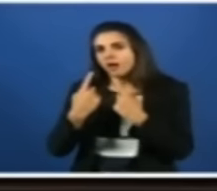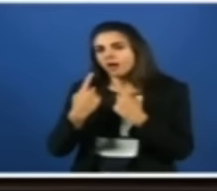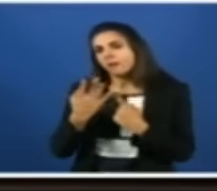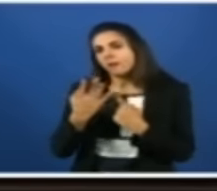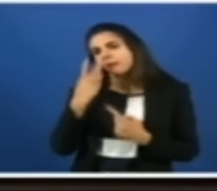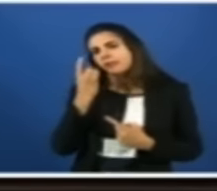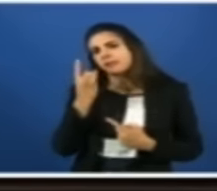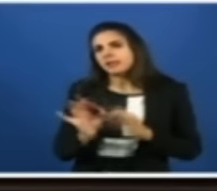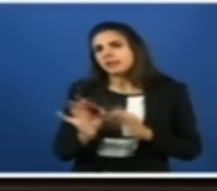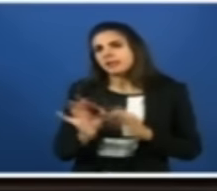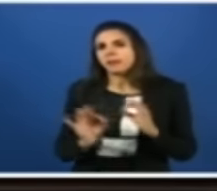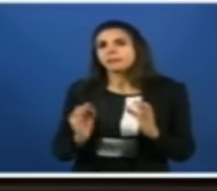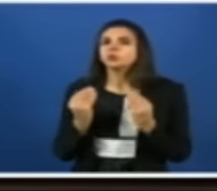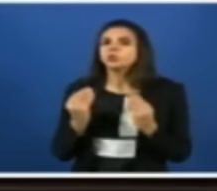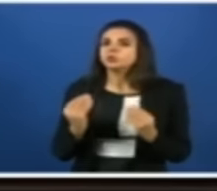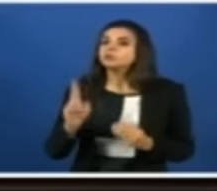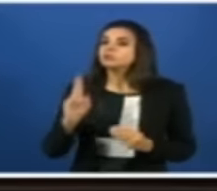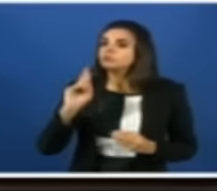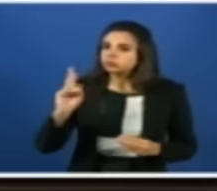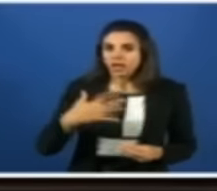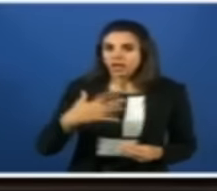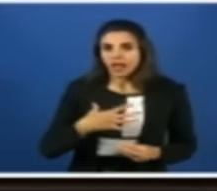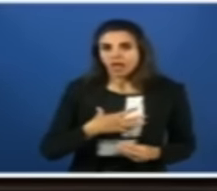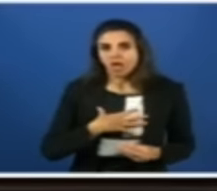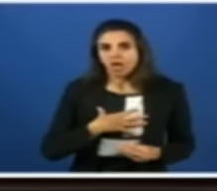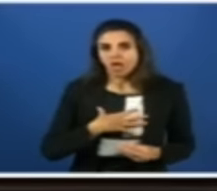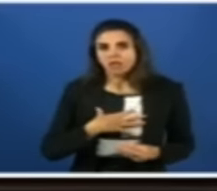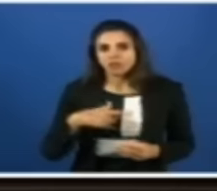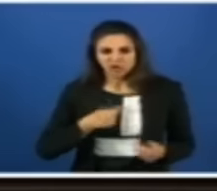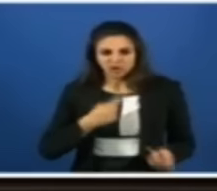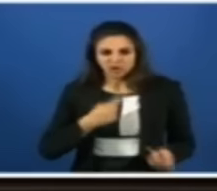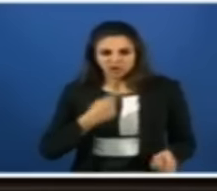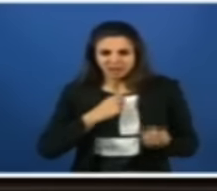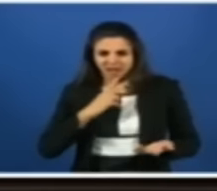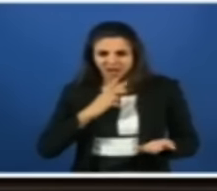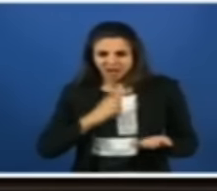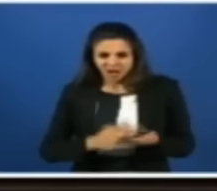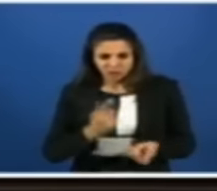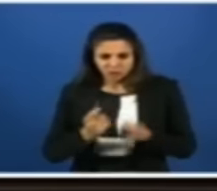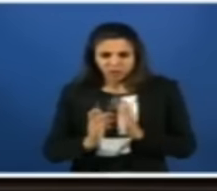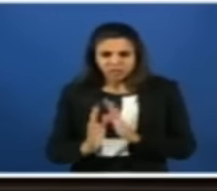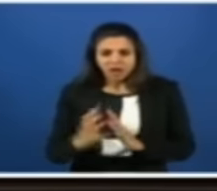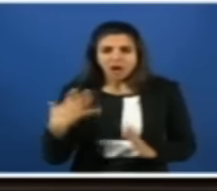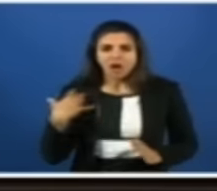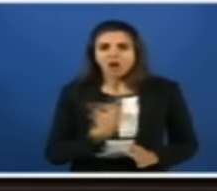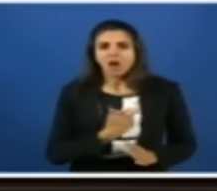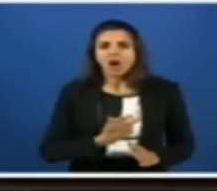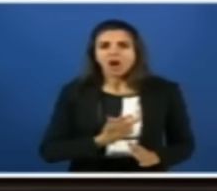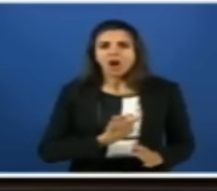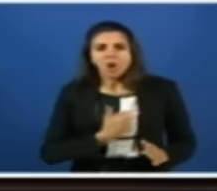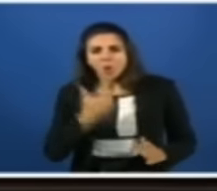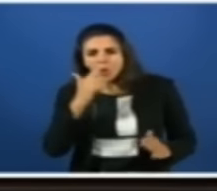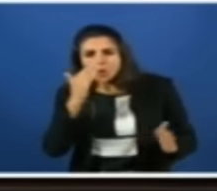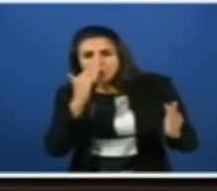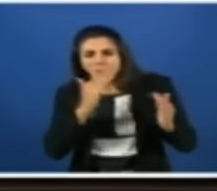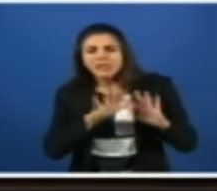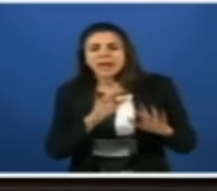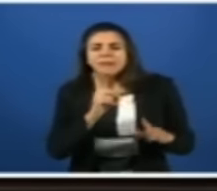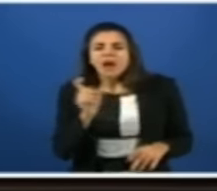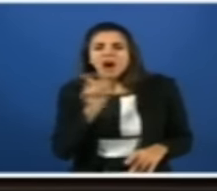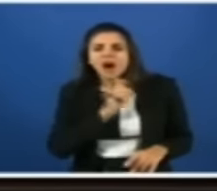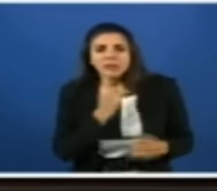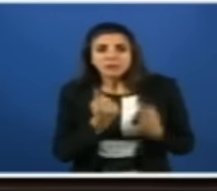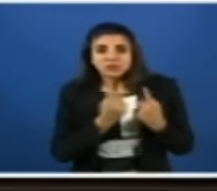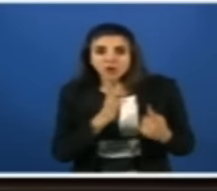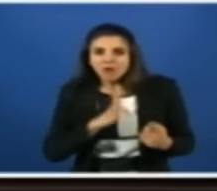nettir. Kendisi de bu fiili durumun anayasayla bir uyumsuzluk